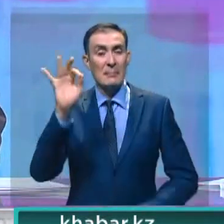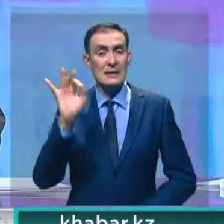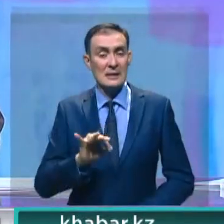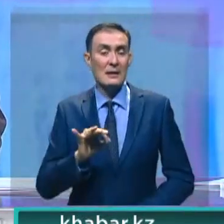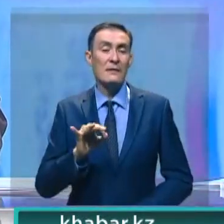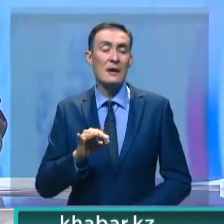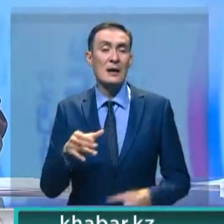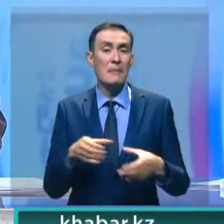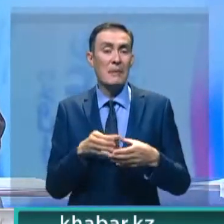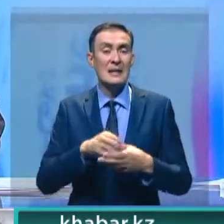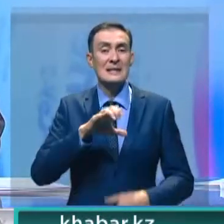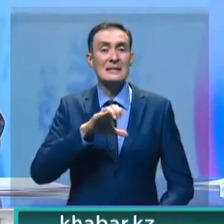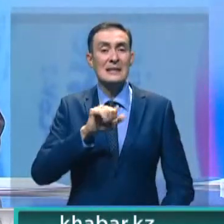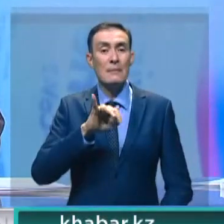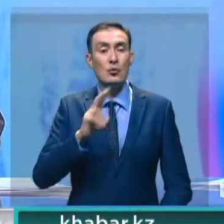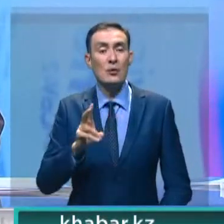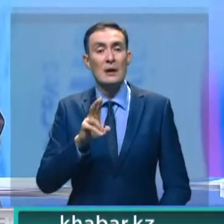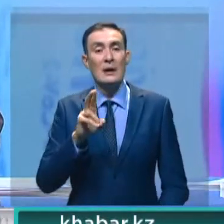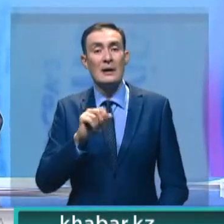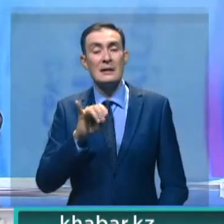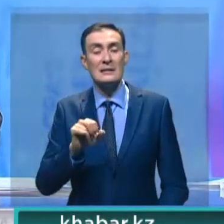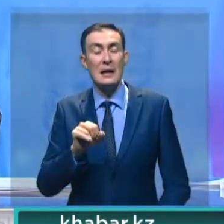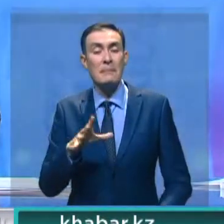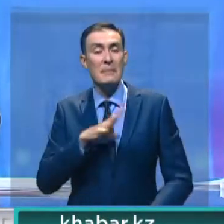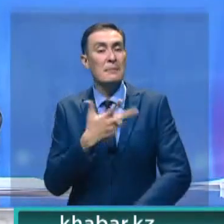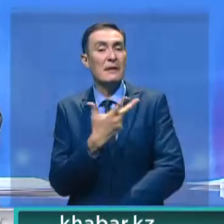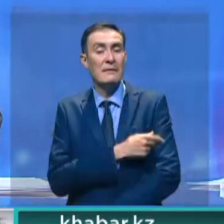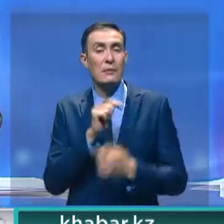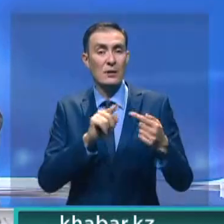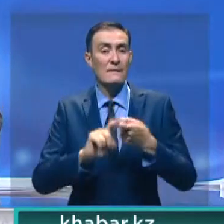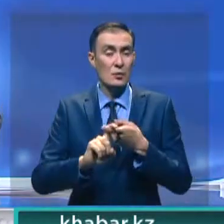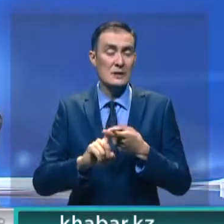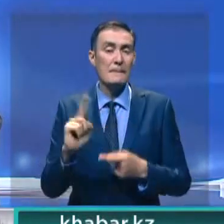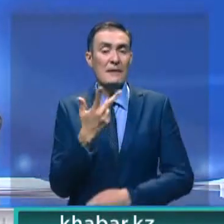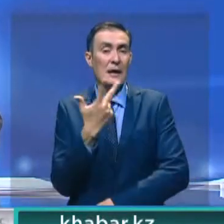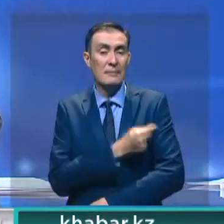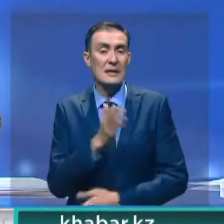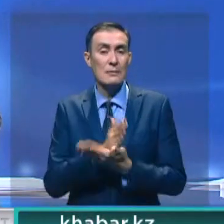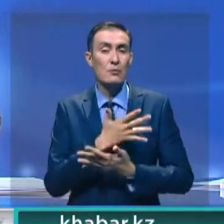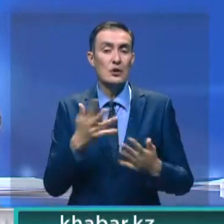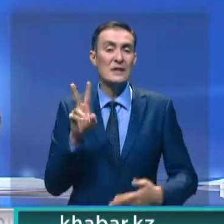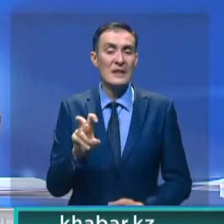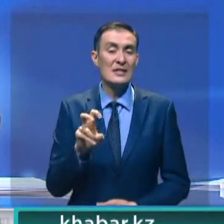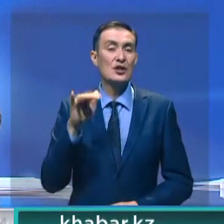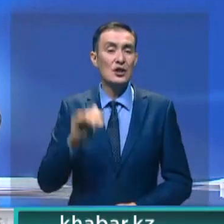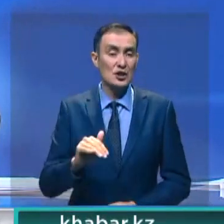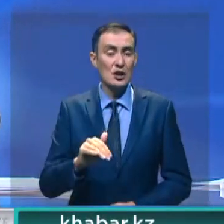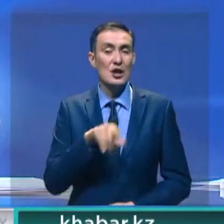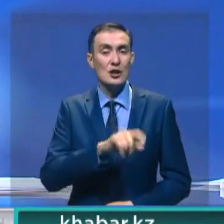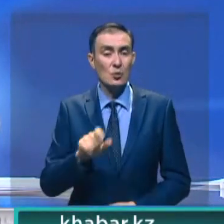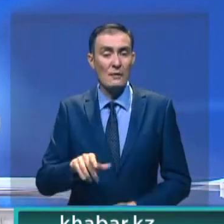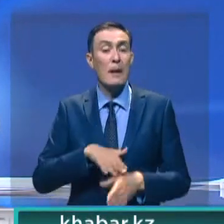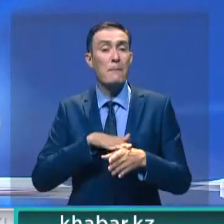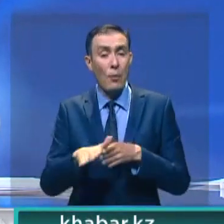работников группы компаний «Самрук Казана» вакцинировались против коронавируса. На сегодняшний день первый компонент получили свыше 200 тысяч сотрудников,